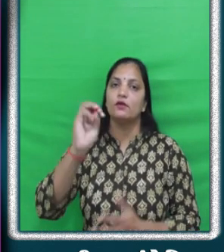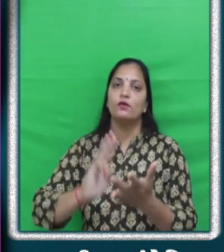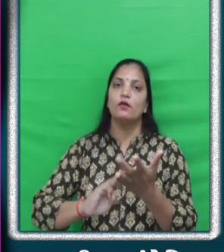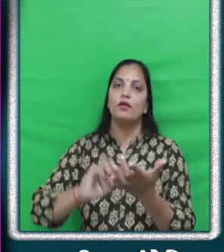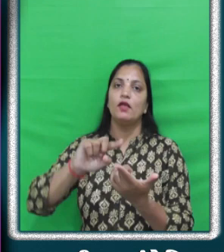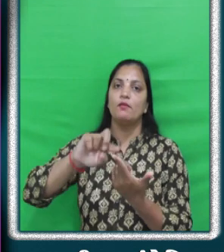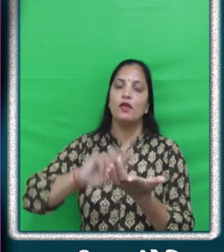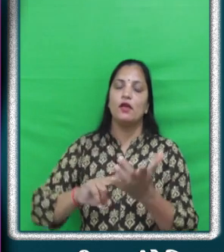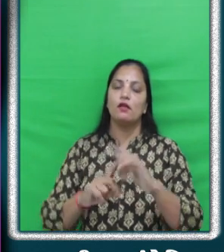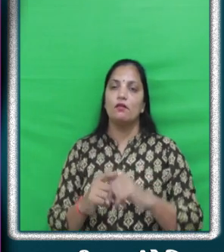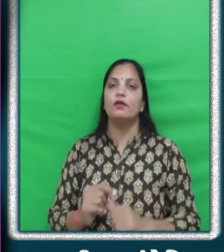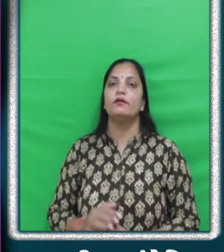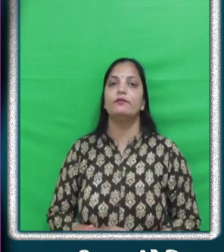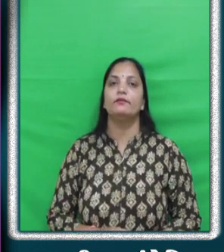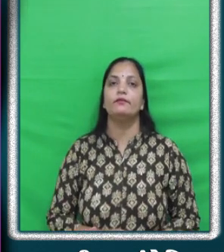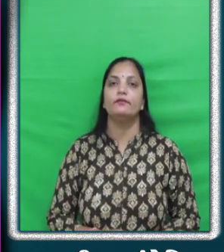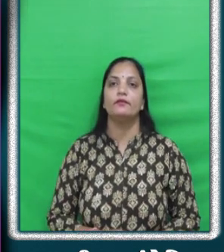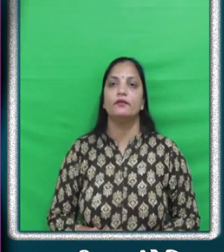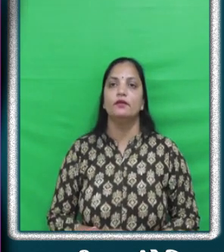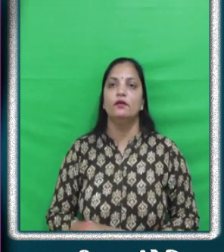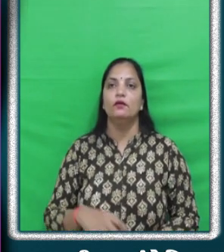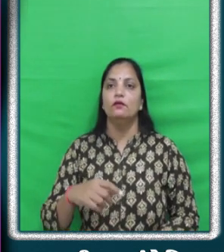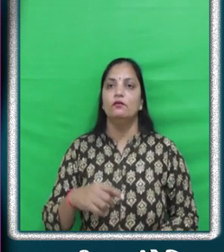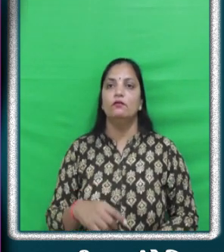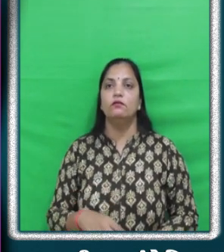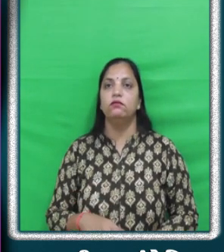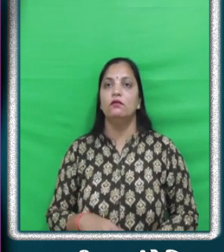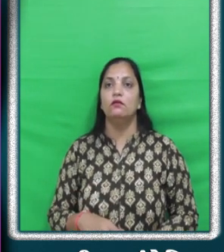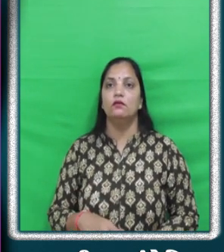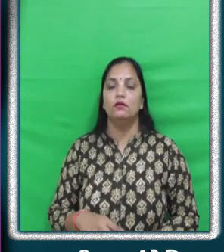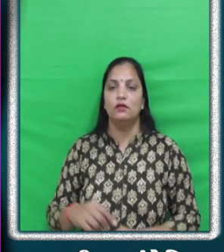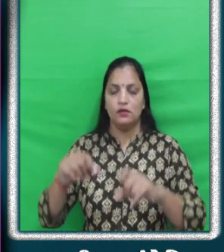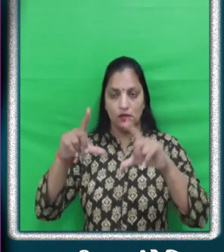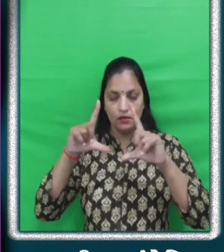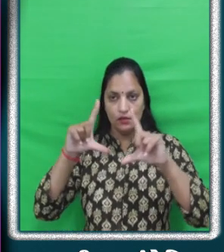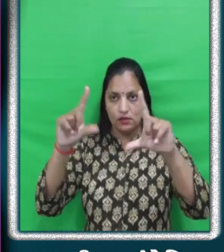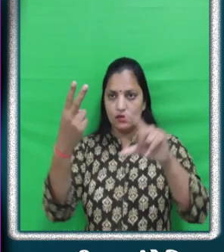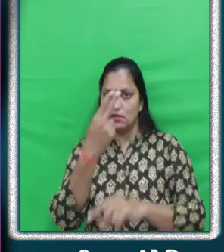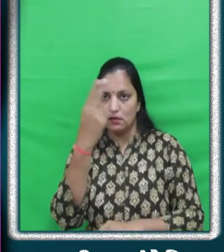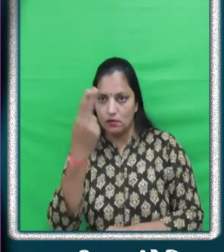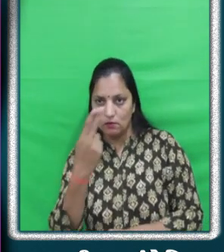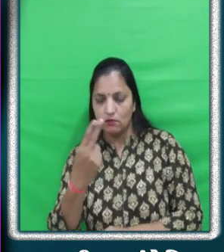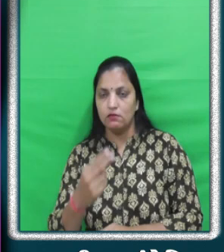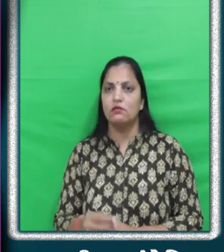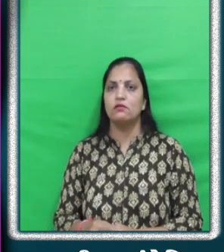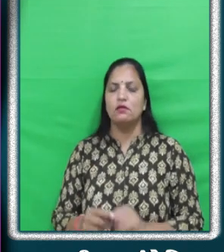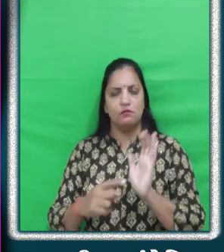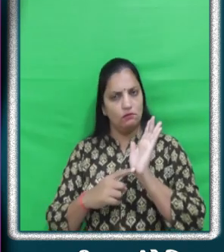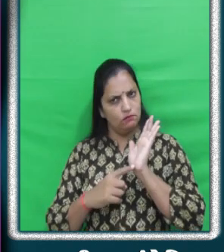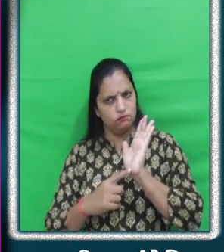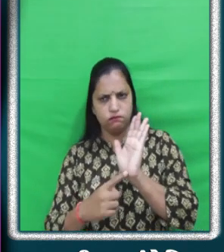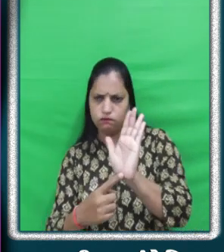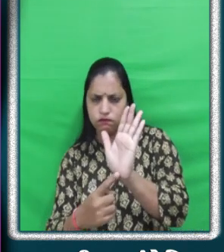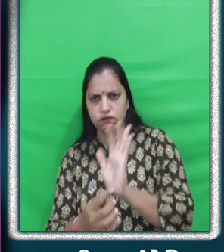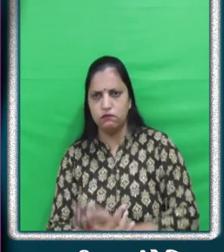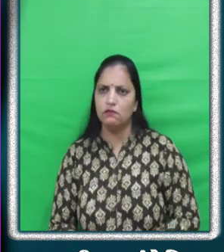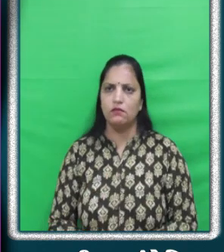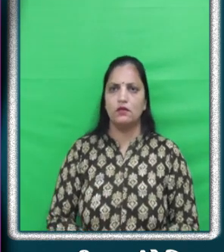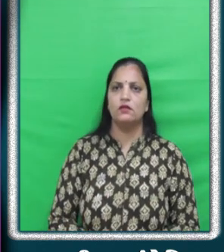કમેન્ટમાં જણાવવાનું છે વનસ્પતિ જે છે એ કયા કયા અંગો. સ્ક્રીન પર પણ તમને આકૃતિ છે, તેમાં પણ તમે નોટિસ કરી શકો